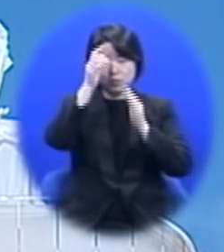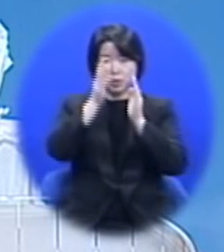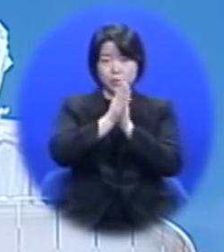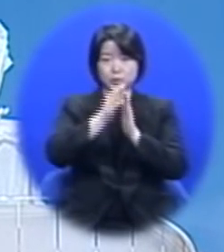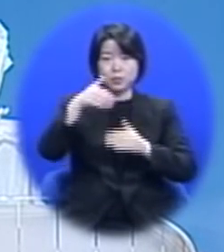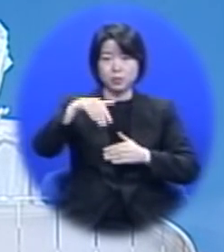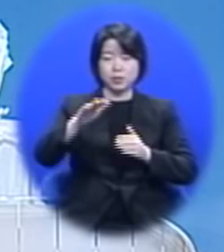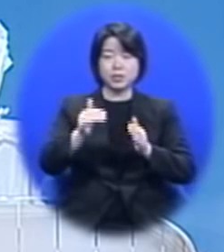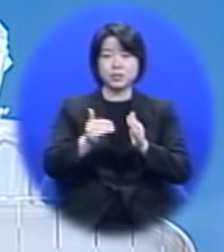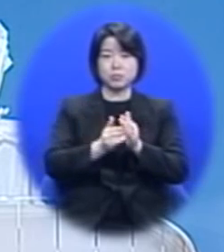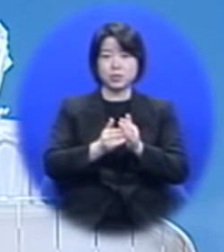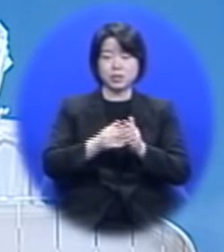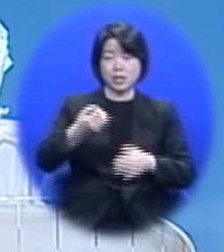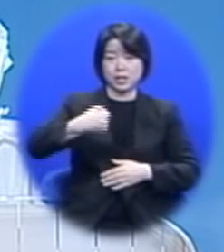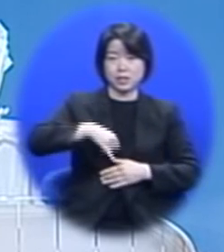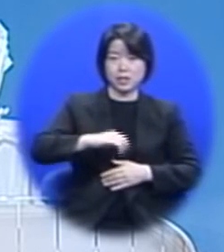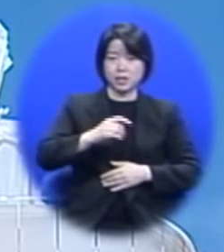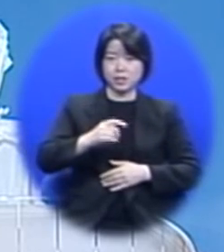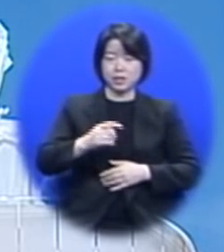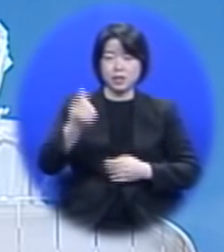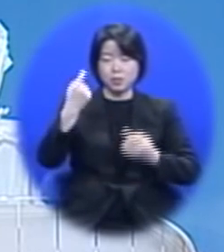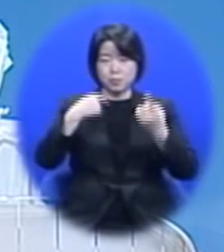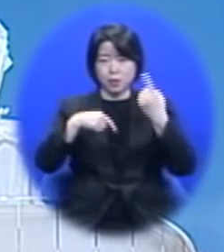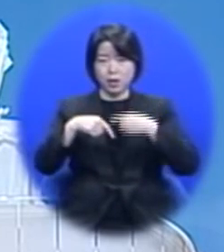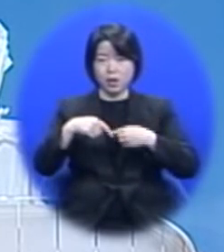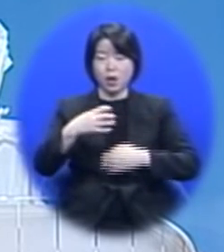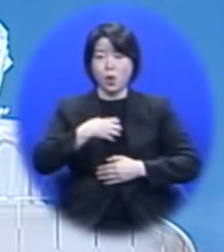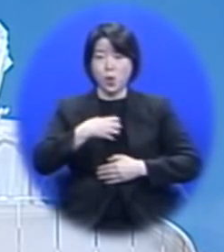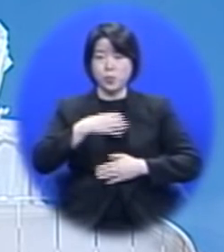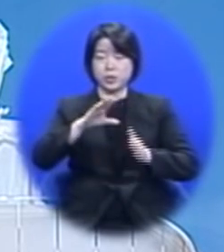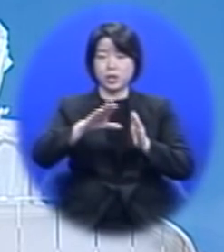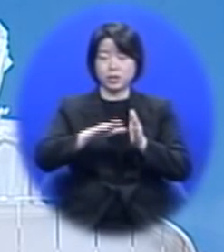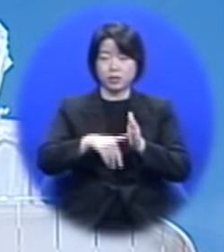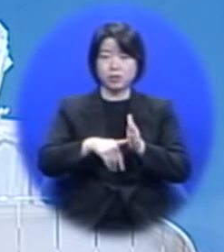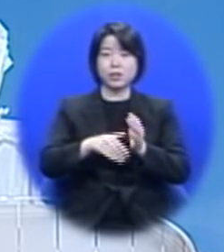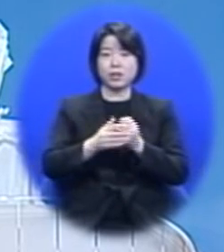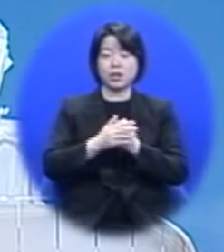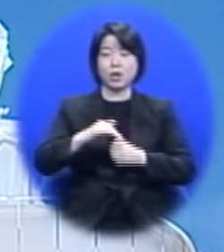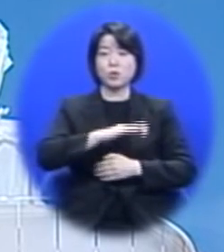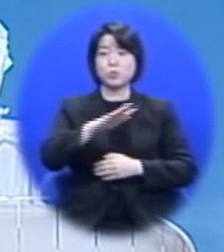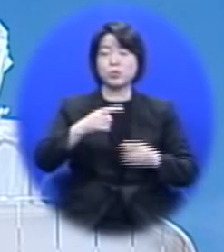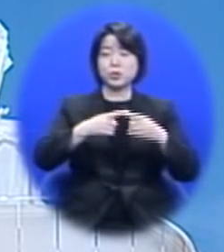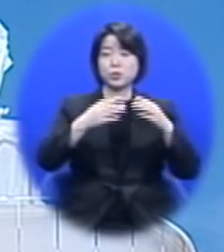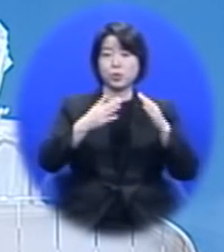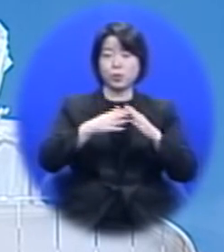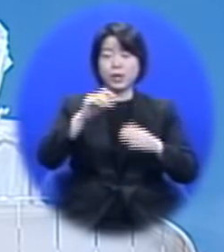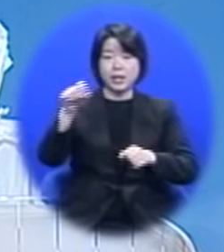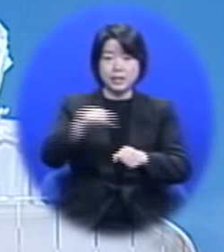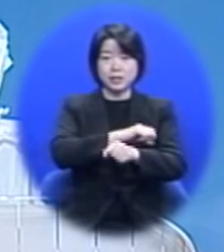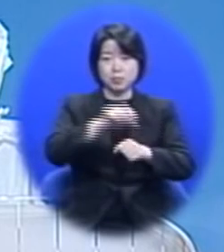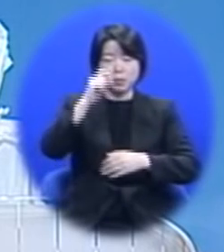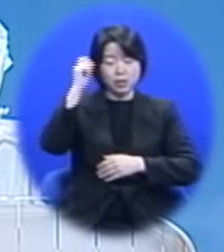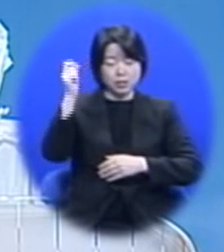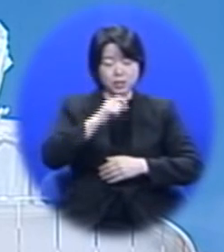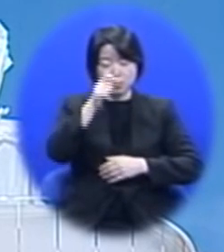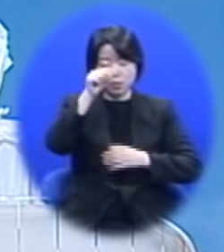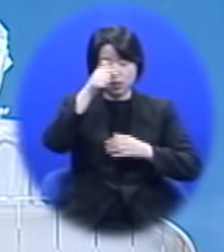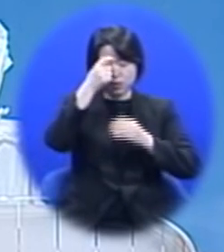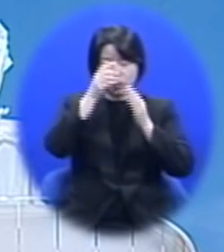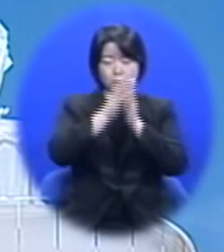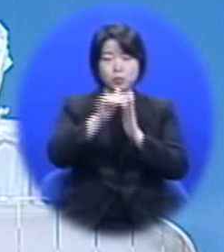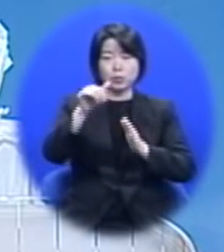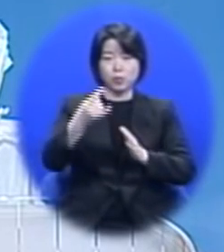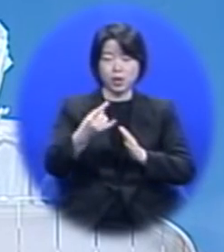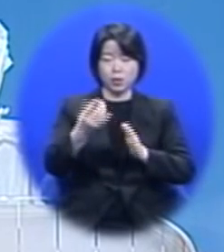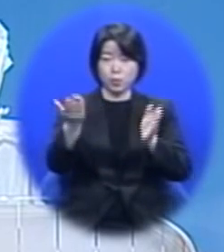주은이가 다치고 위급했던 시기가 저희 교회 이제 특별 새벽 기도회 기간과 맞물려